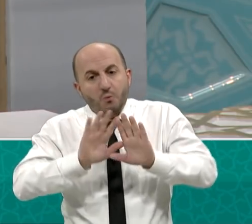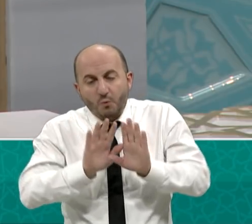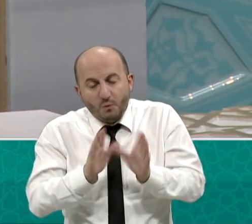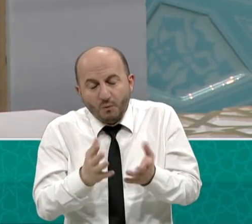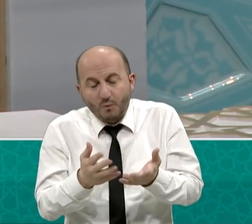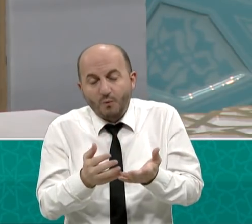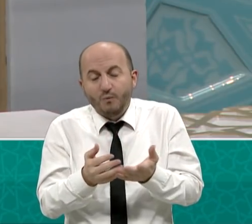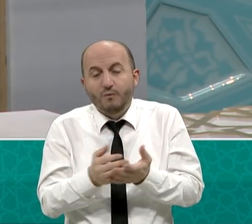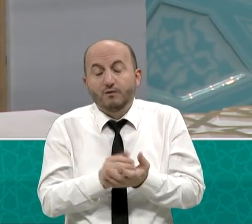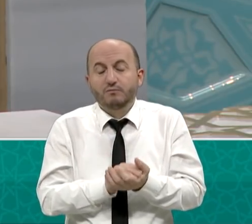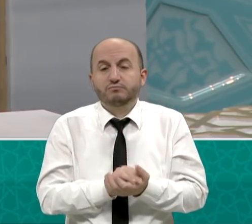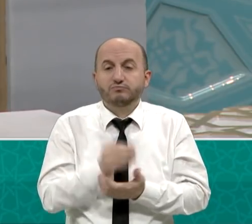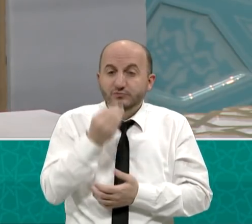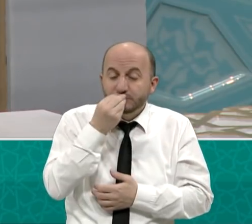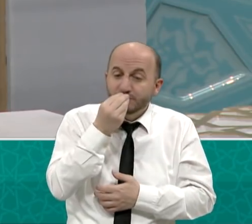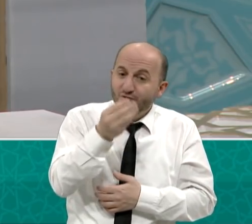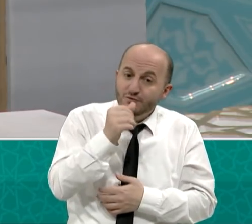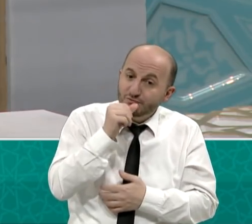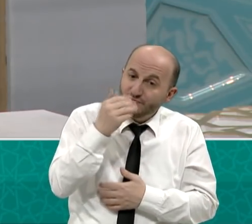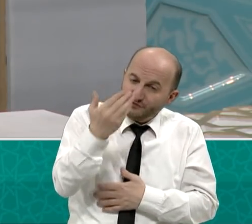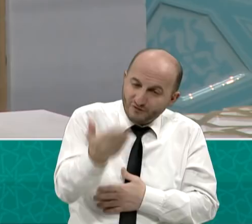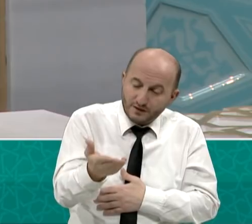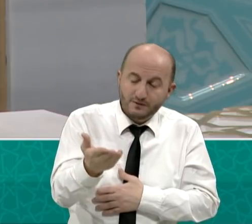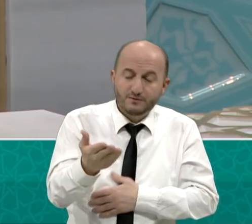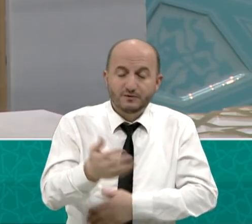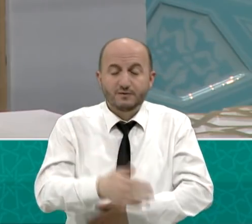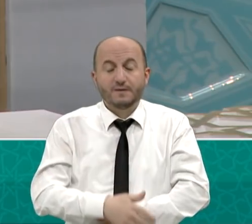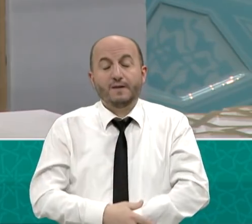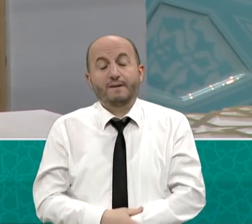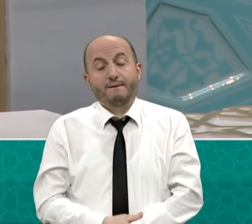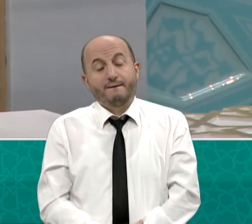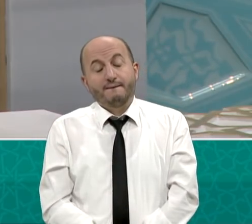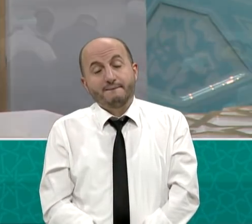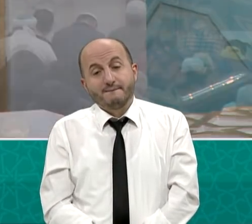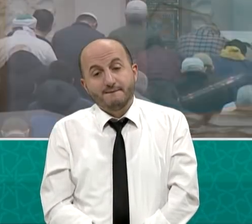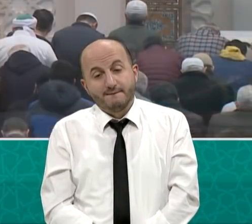da görmüş olmaktayız. Bu zaten onu bize ifade ediyor.